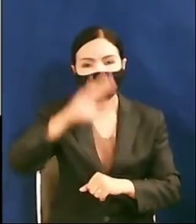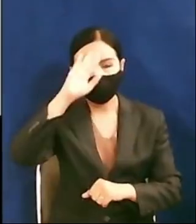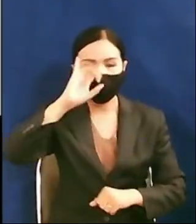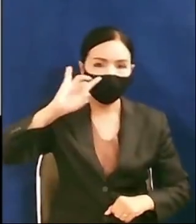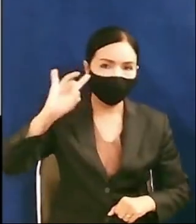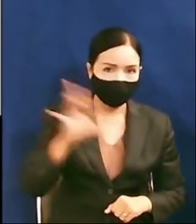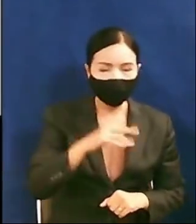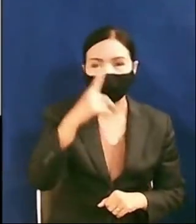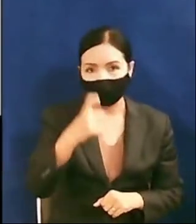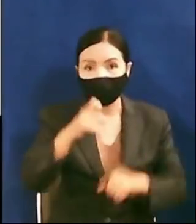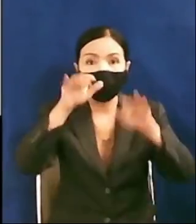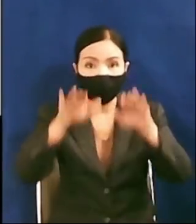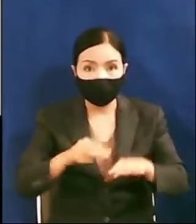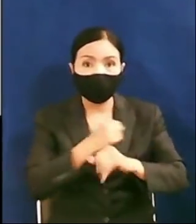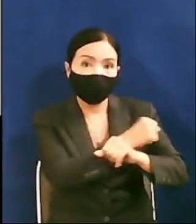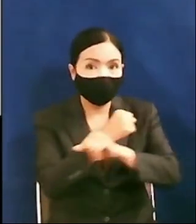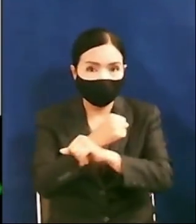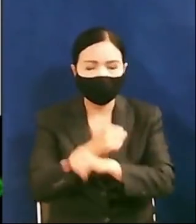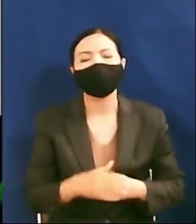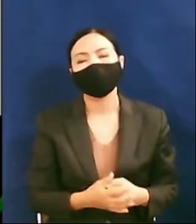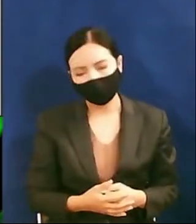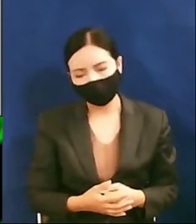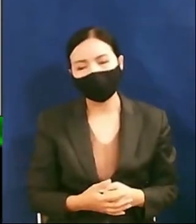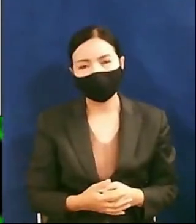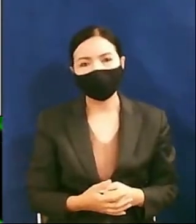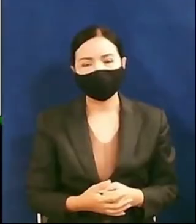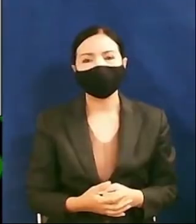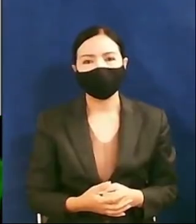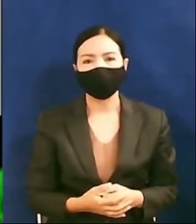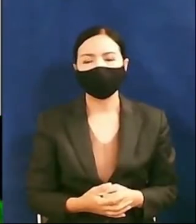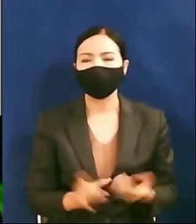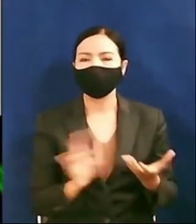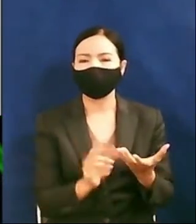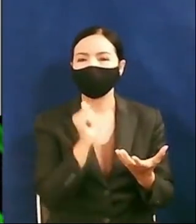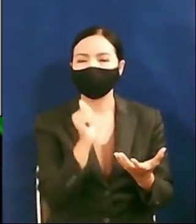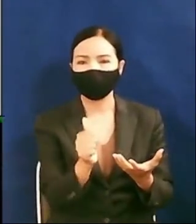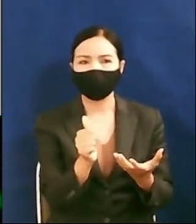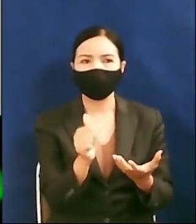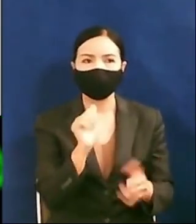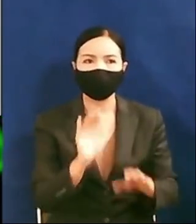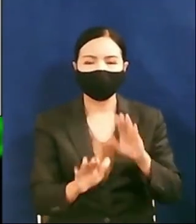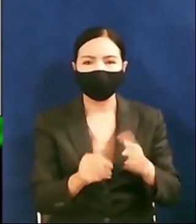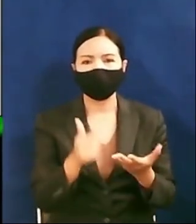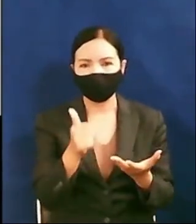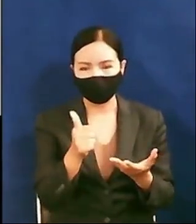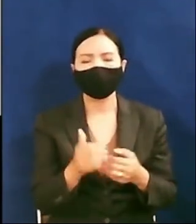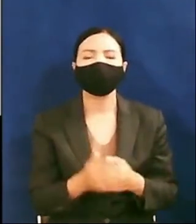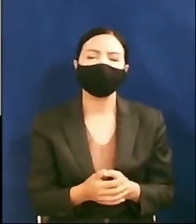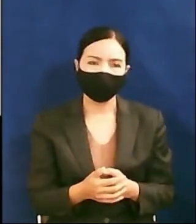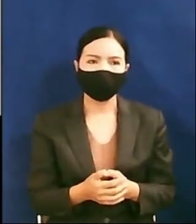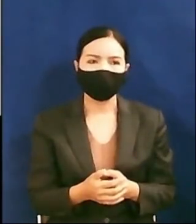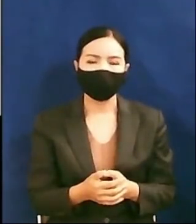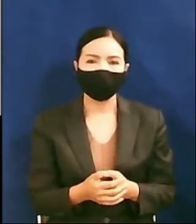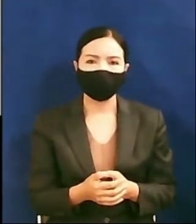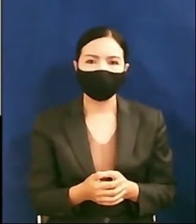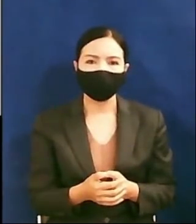นแรงหรือเสียชีวิตเนี่ยก็จะพบเรื่องของว่าประสิทธิผลเนี่ยยิ่งดีมากขึ้นนะครับซึ่งอันนี้ก็ส